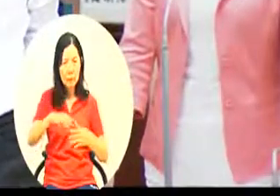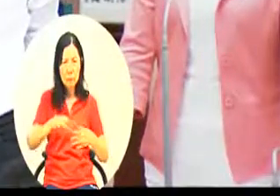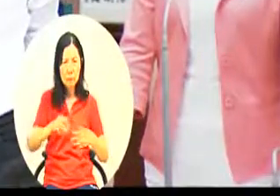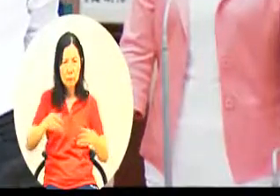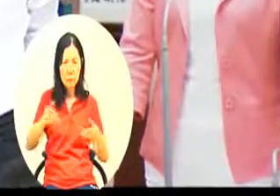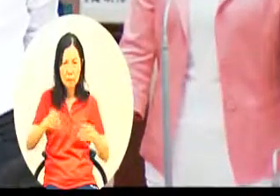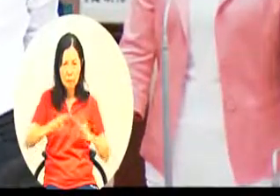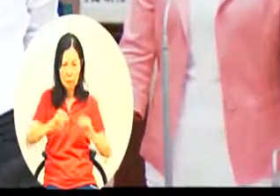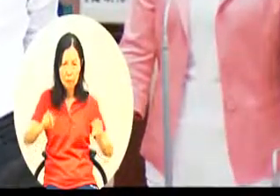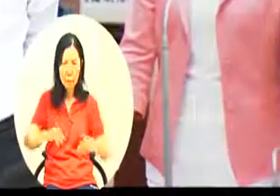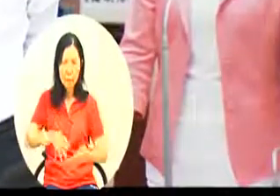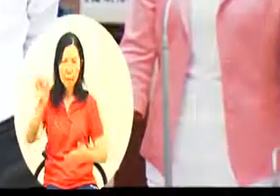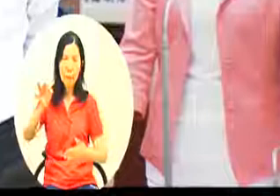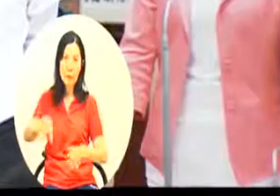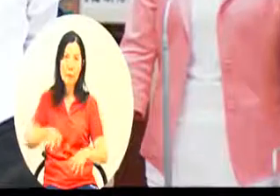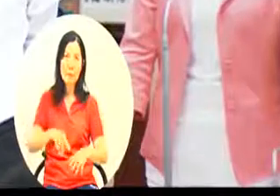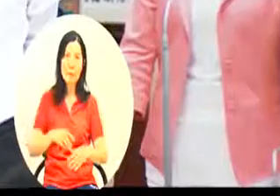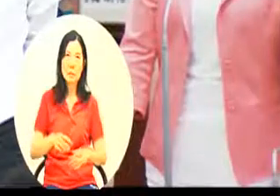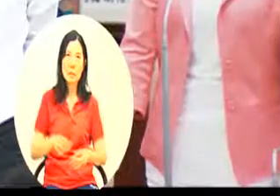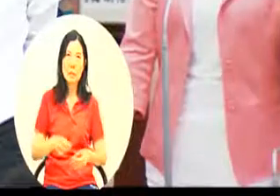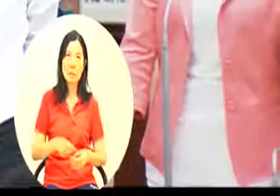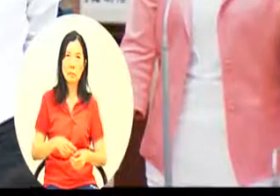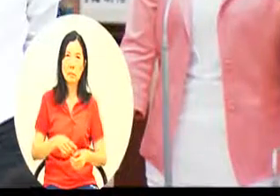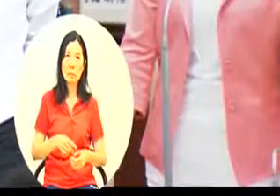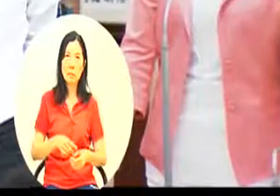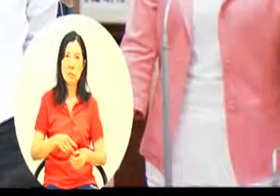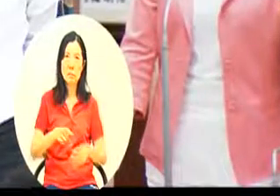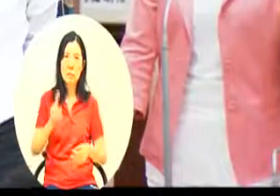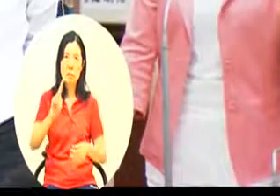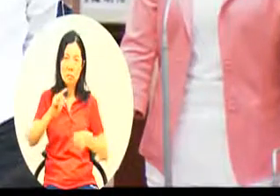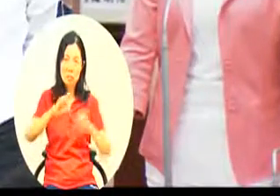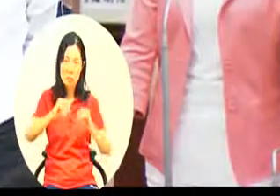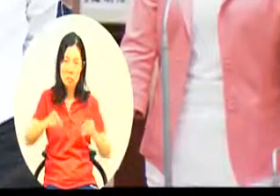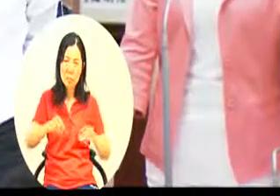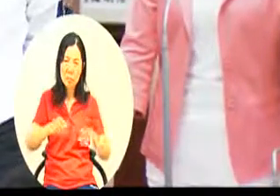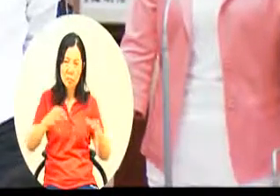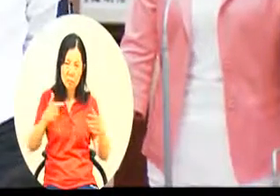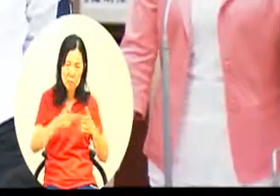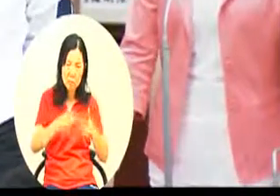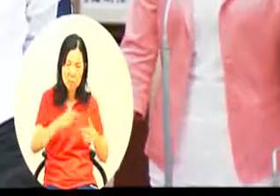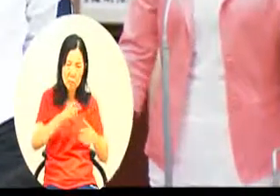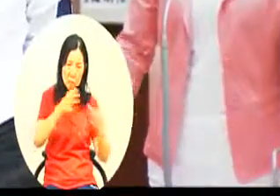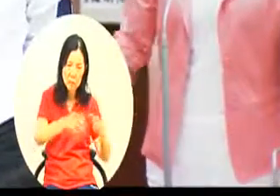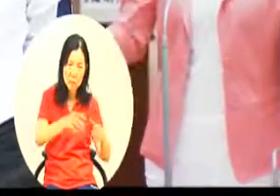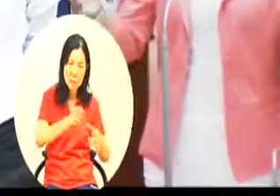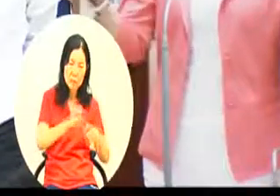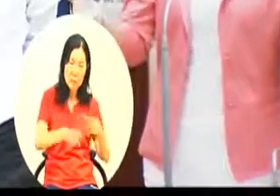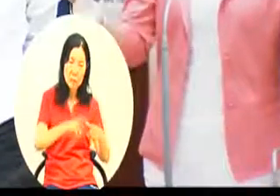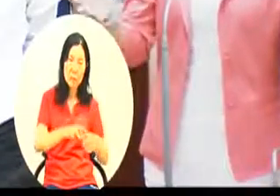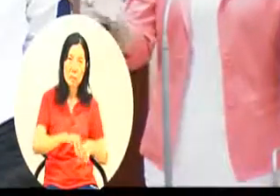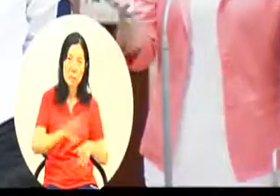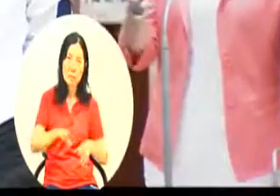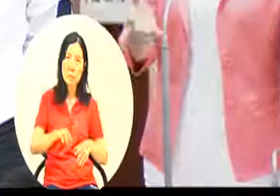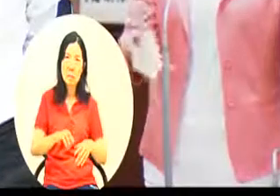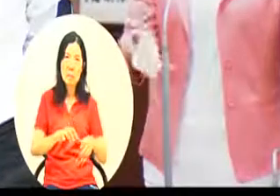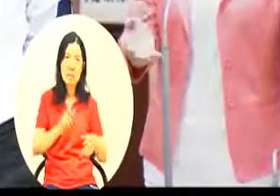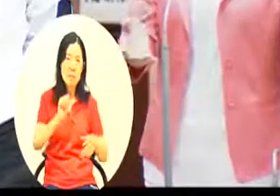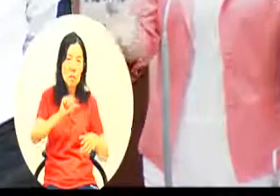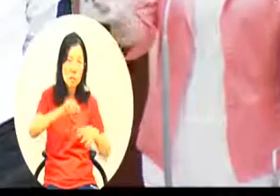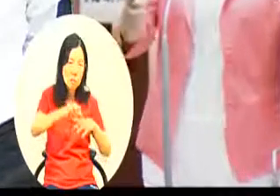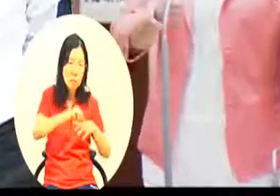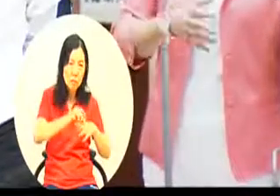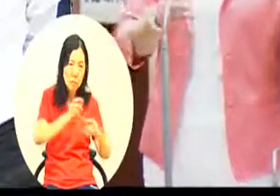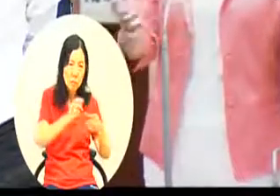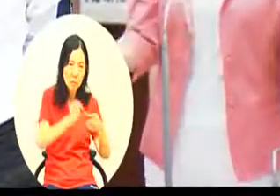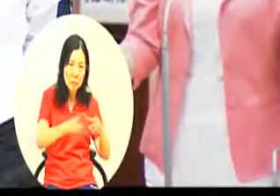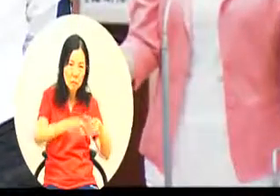么贵，啊，然后他们也不知道什么地适合他们去经营这个，他也是费五金，然后他给坑的，